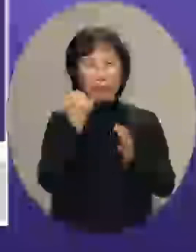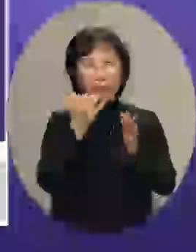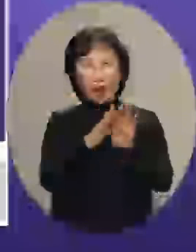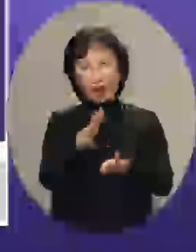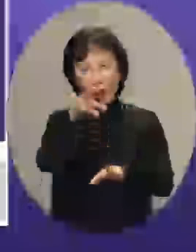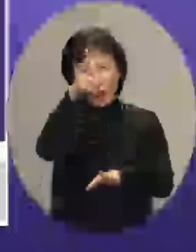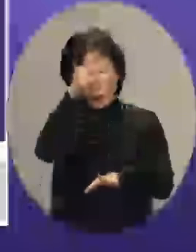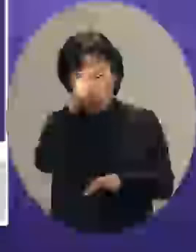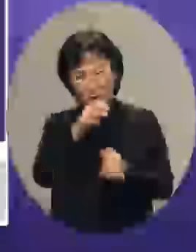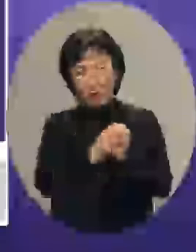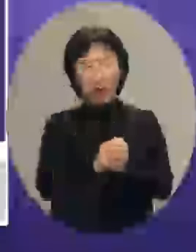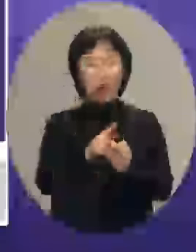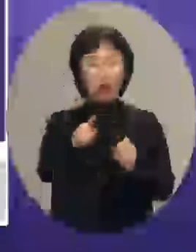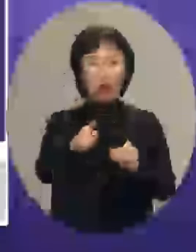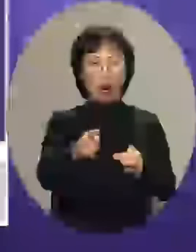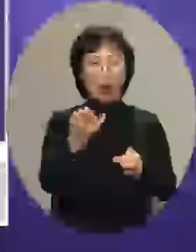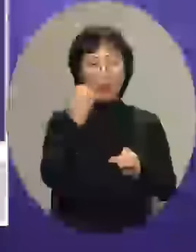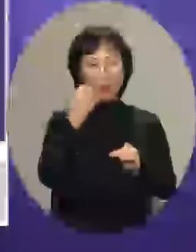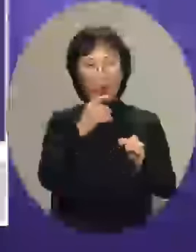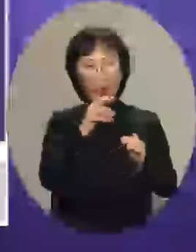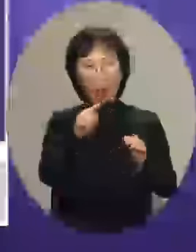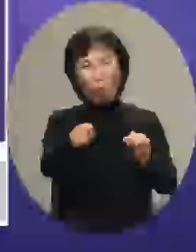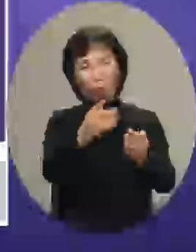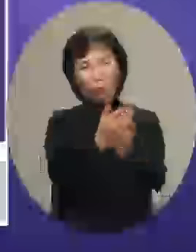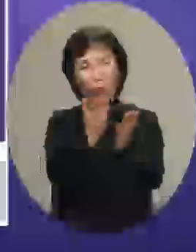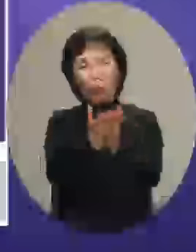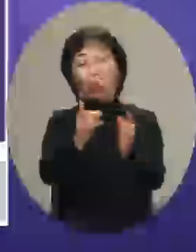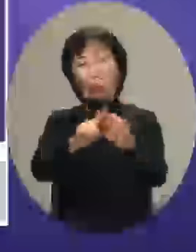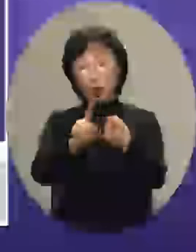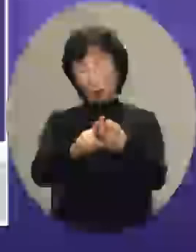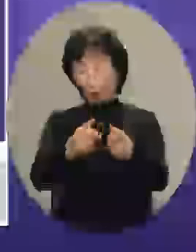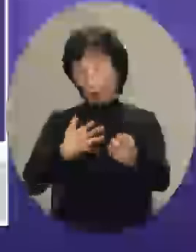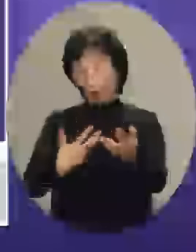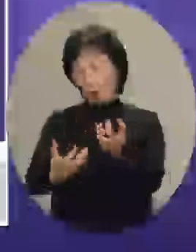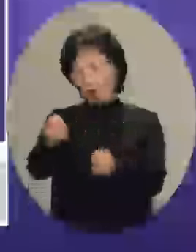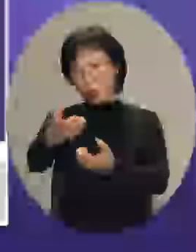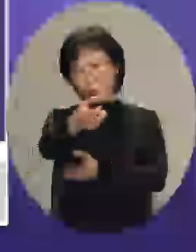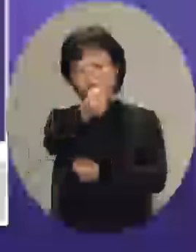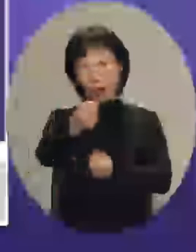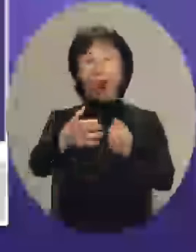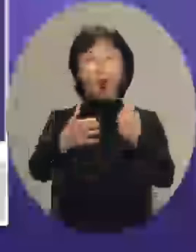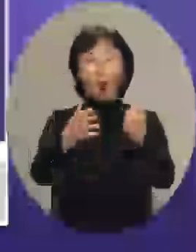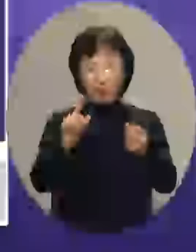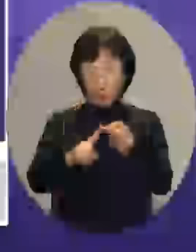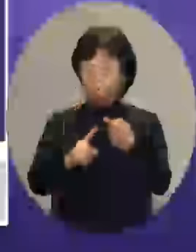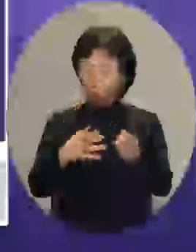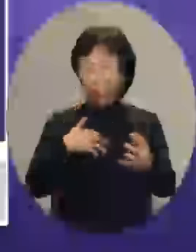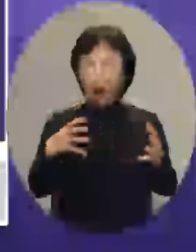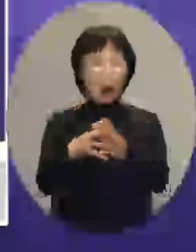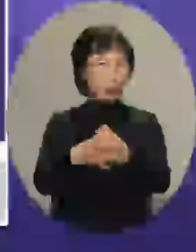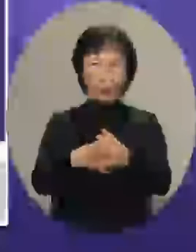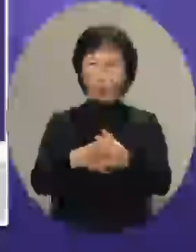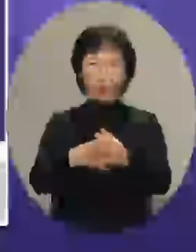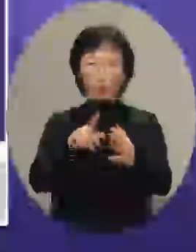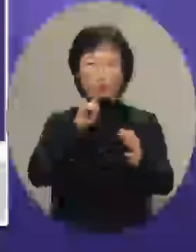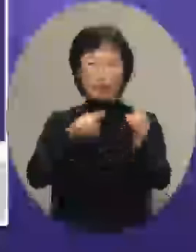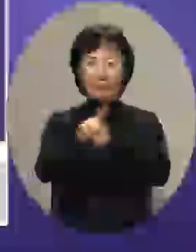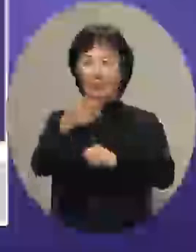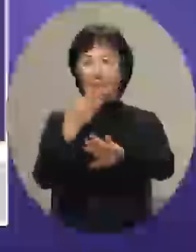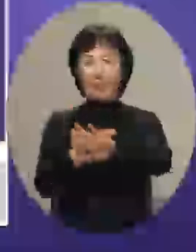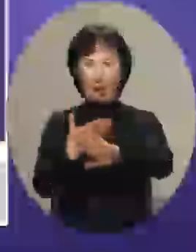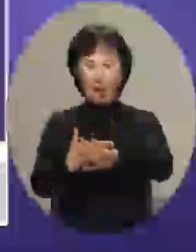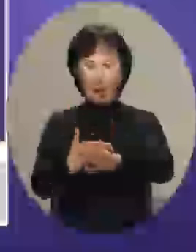청와대 박근혜라든가 이런 그 부분은 다른 데에서 다른 수사했다. 그렇습니다. 그럼 왜 합동수사본부장입니까? 합동수사본부장. 그럼 저한테는 예. 세월호